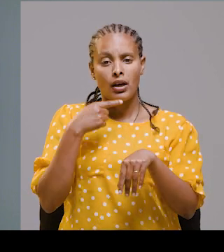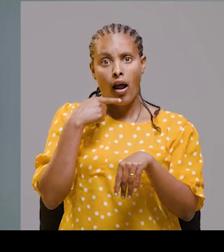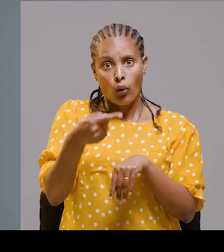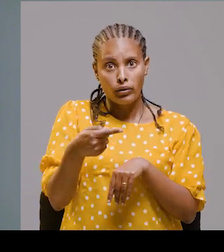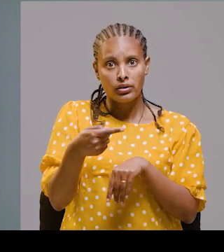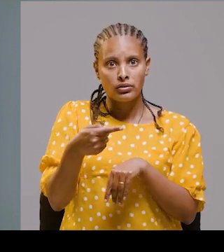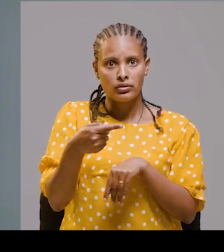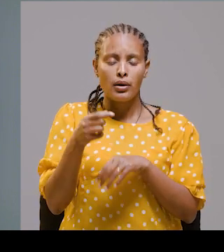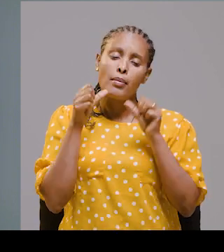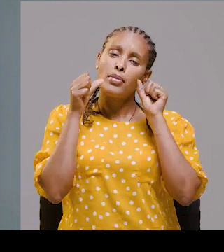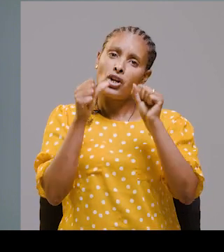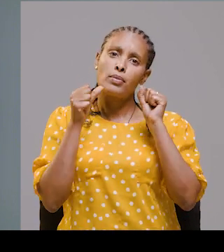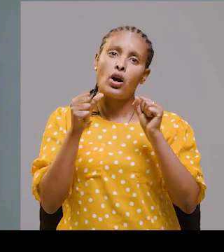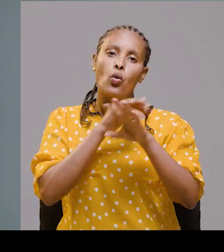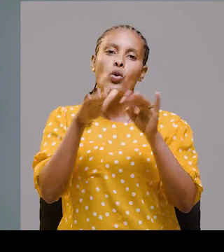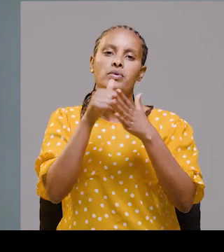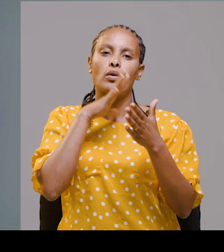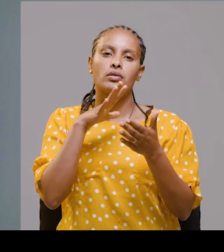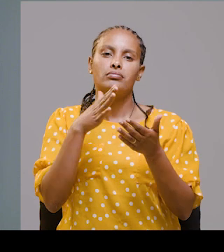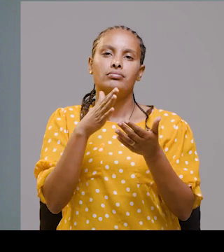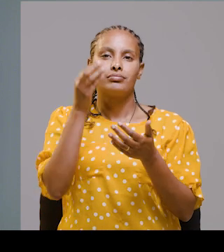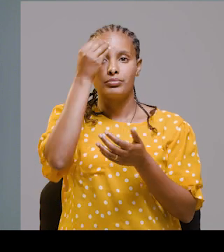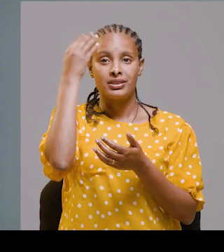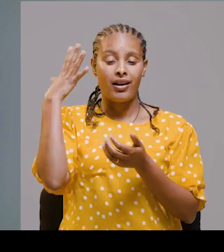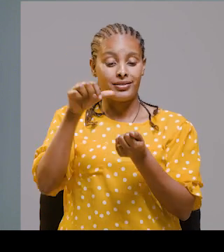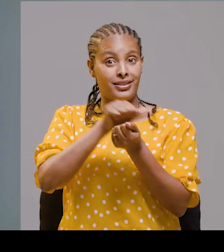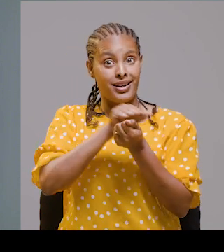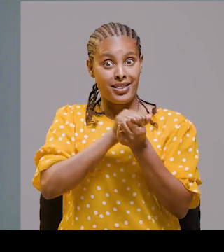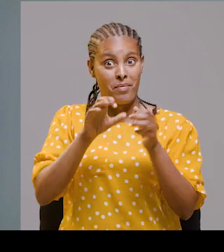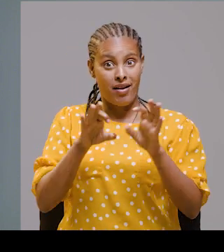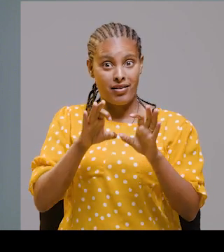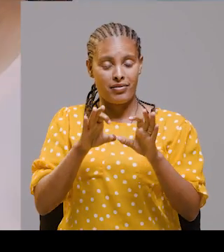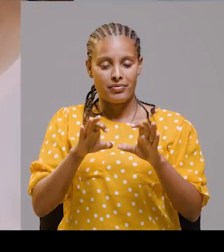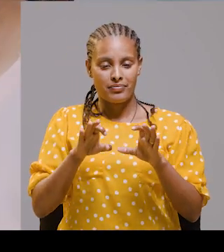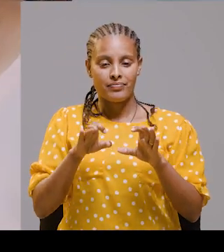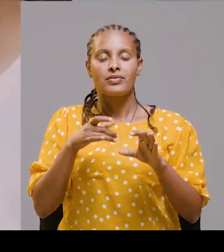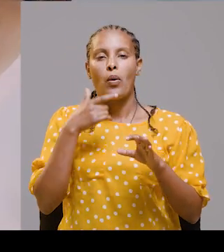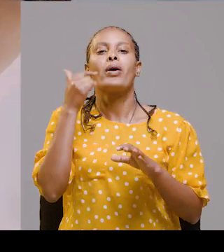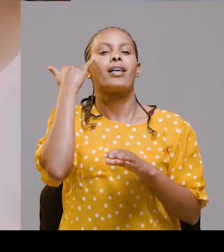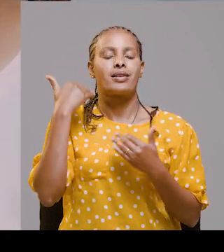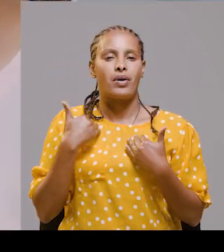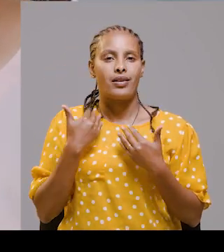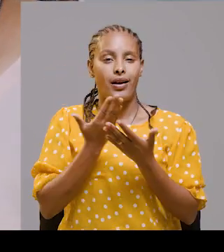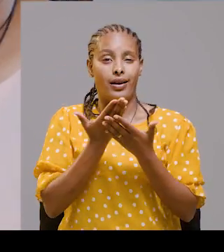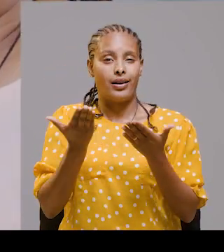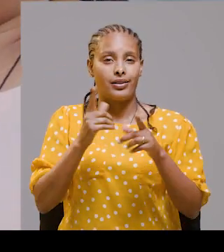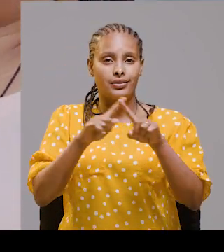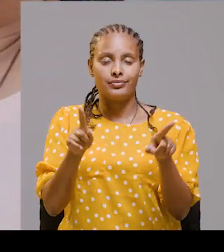እንዳልኩት ቢቻል ሁሉም ሰው እነዛ ነገሮች መርሳት ዲሊት ማድረግ እንደዛ ቢቻል ብሎ ይታሰባል። ነገር